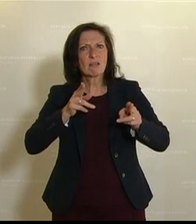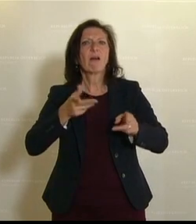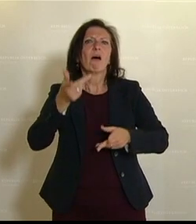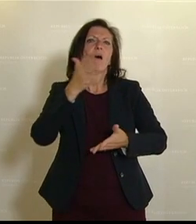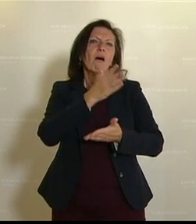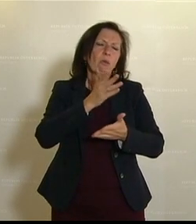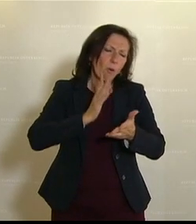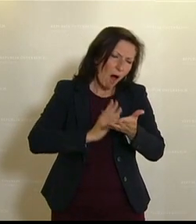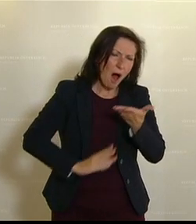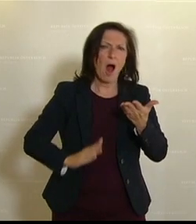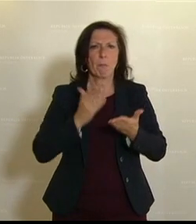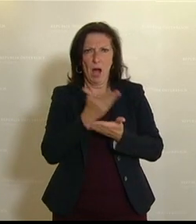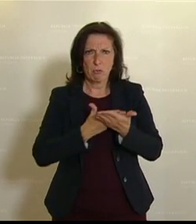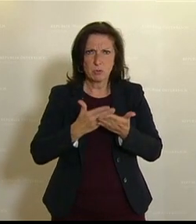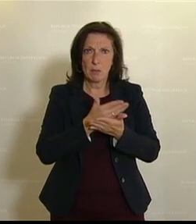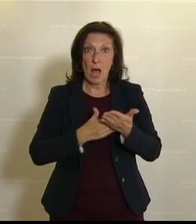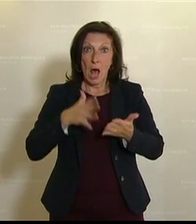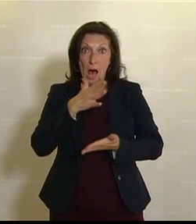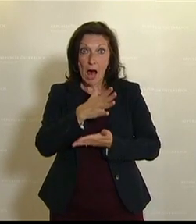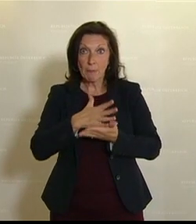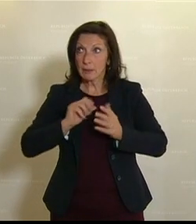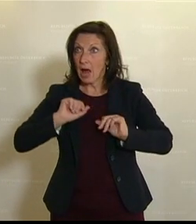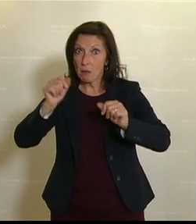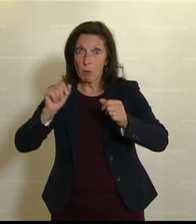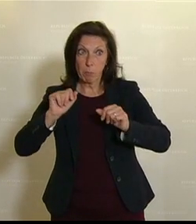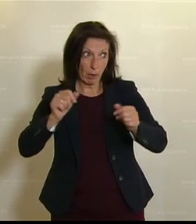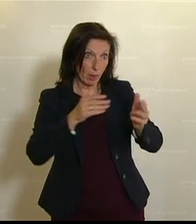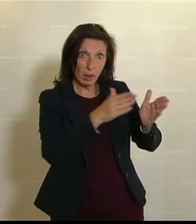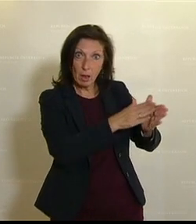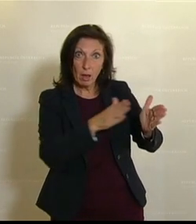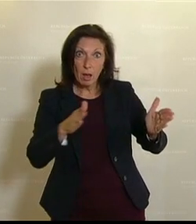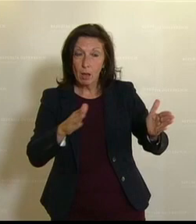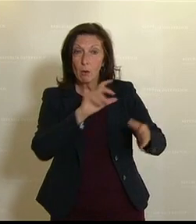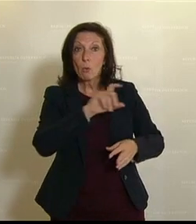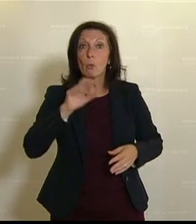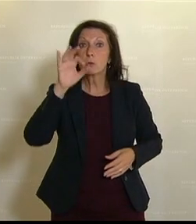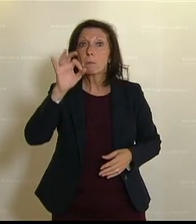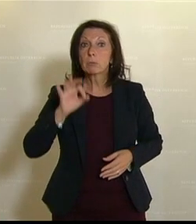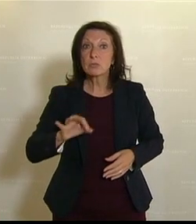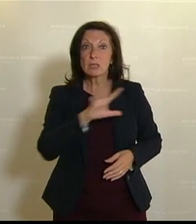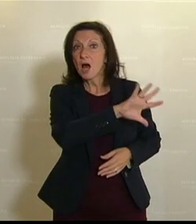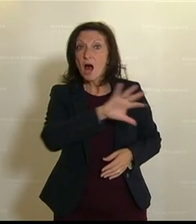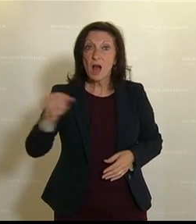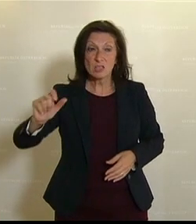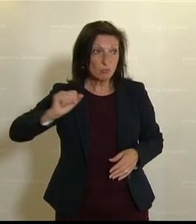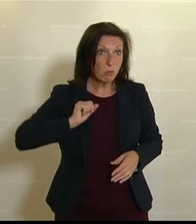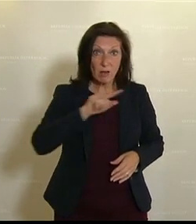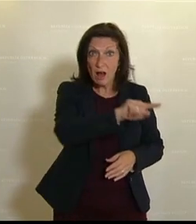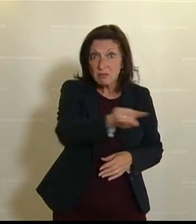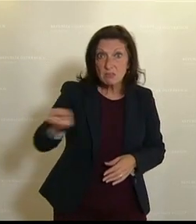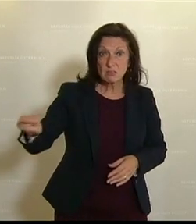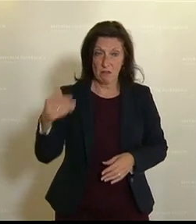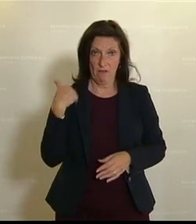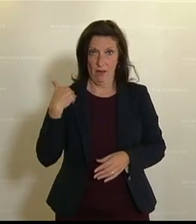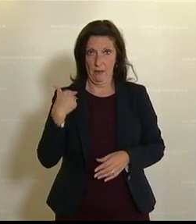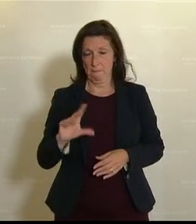bei der Teilmobilmachung fast 100% aller Mannschaftsdienstgrade und damit einer Mehrheit aller Soldaten gestellt.